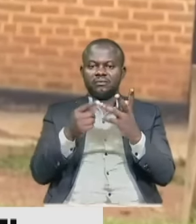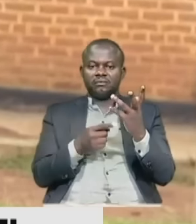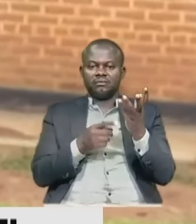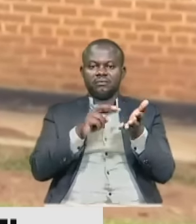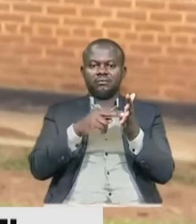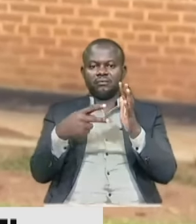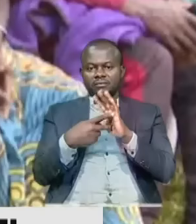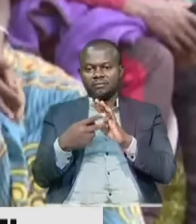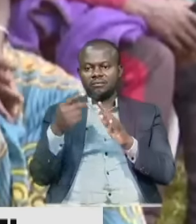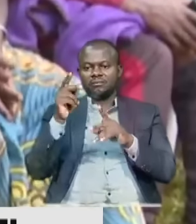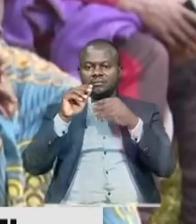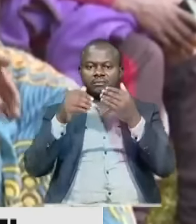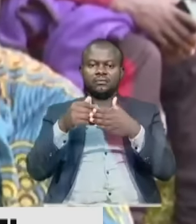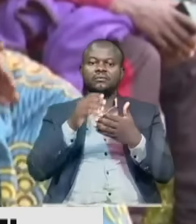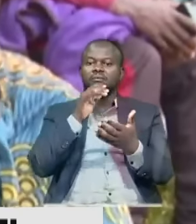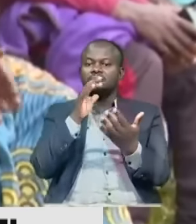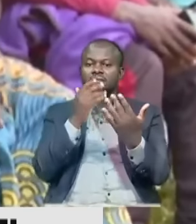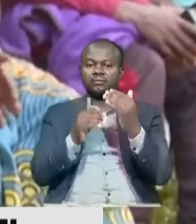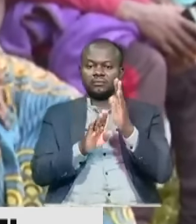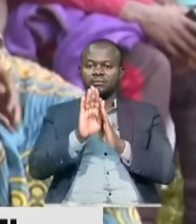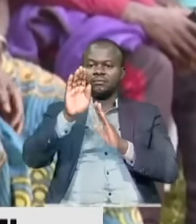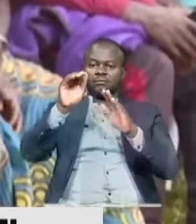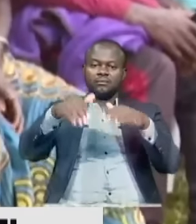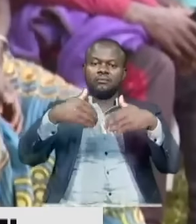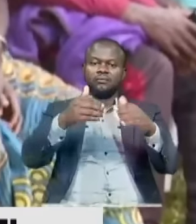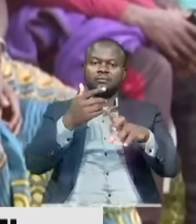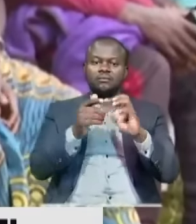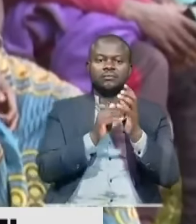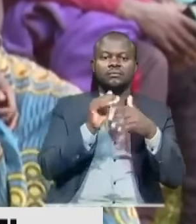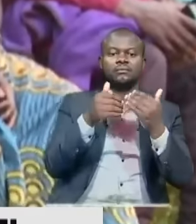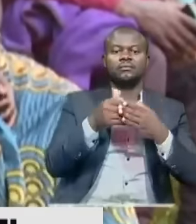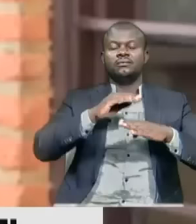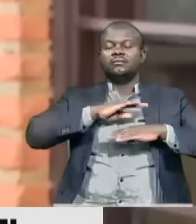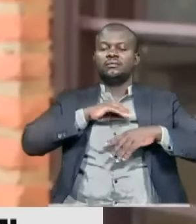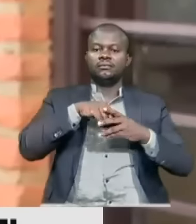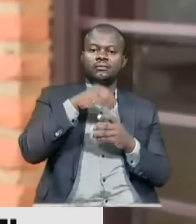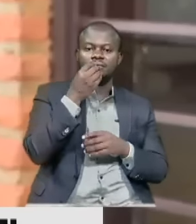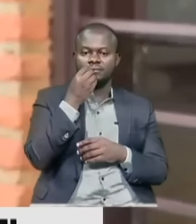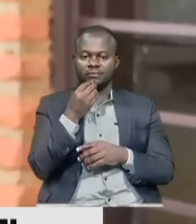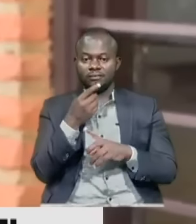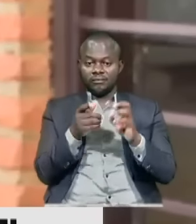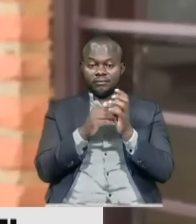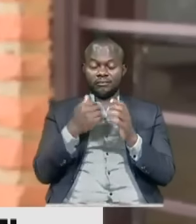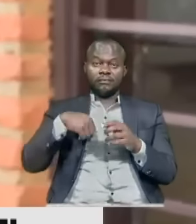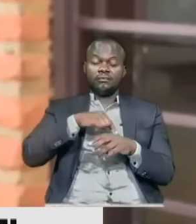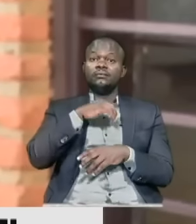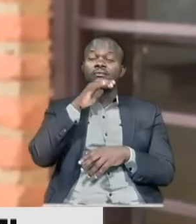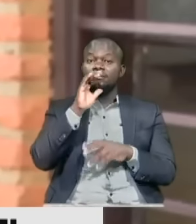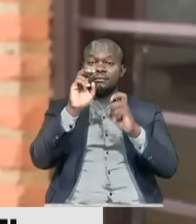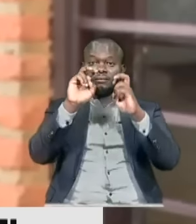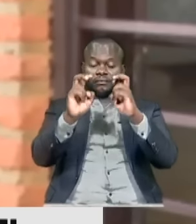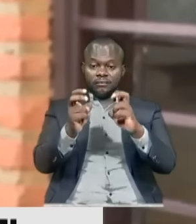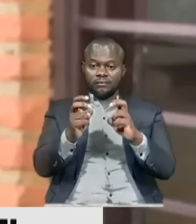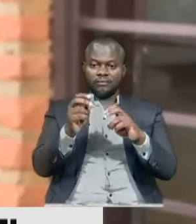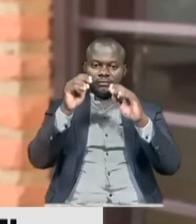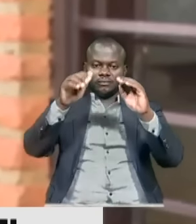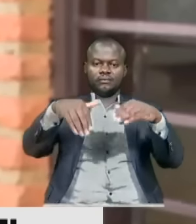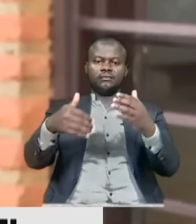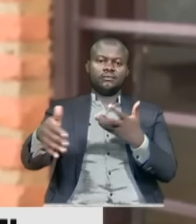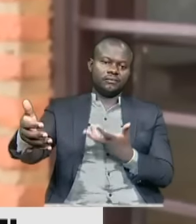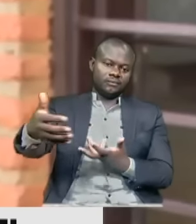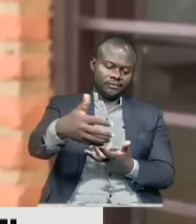mushinga abaturage bawitezeho guteza imbere iki gihingwa bakihaza mu biribwa. Ariko buriya twiteze ko iyo tuzahinga